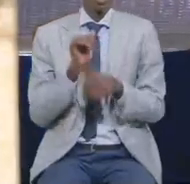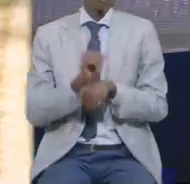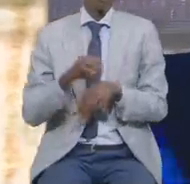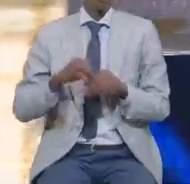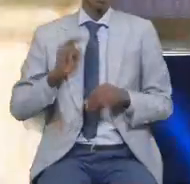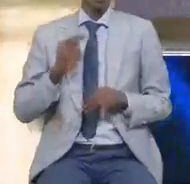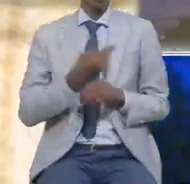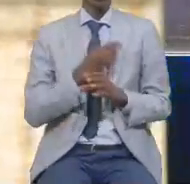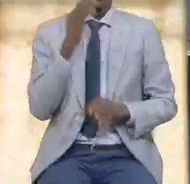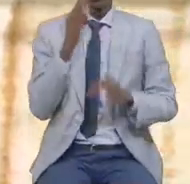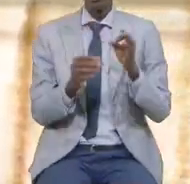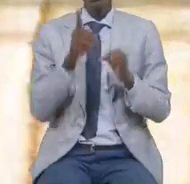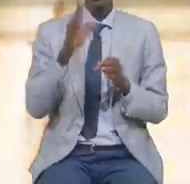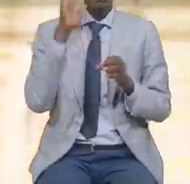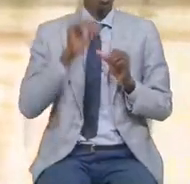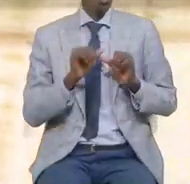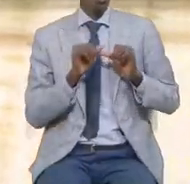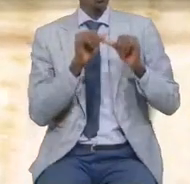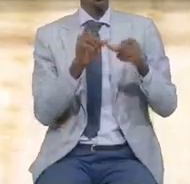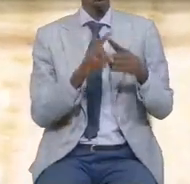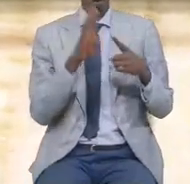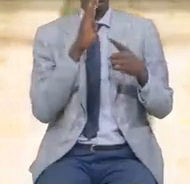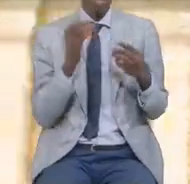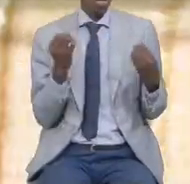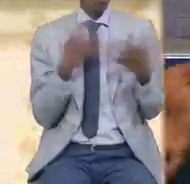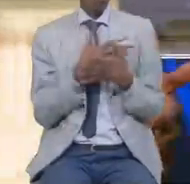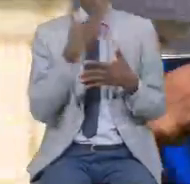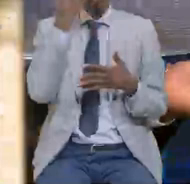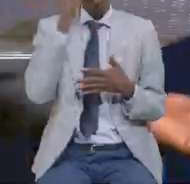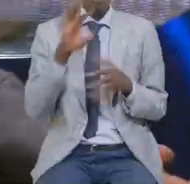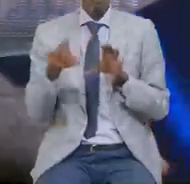infiniment au-delà de tout ce que nous demandons ou pensons. Si tu continues